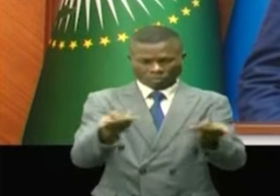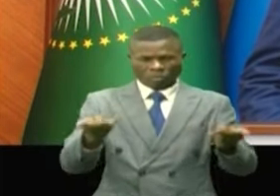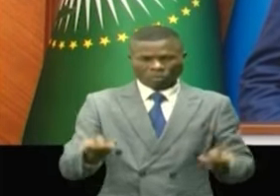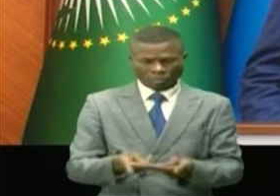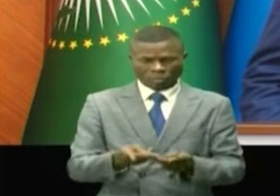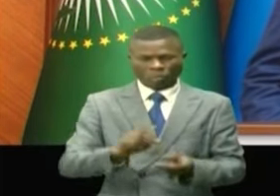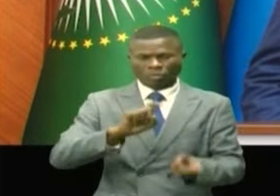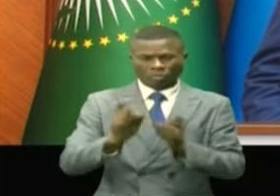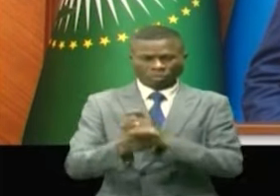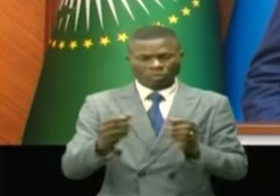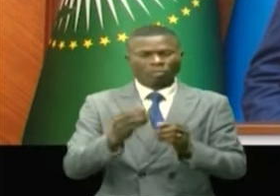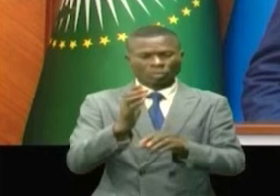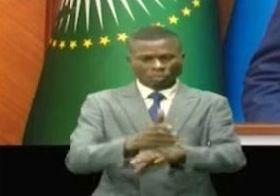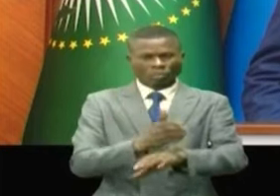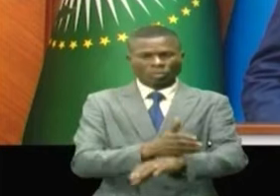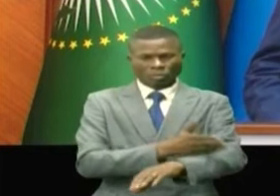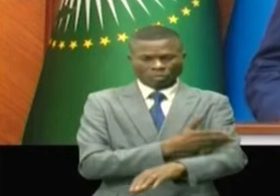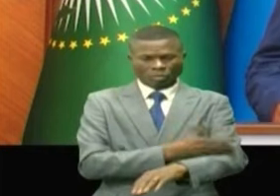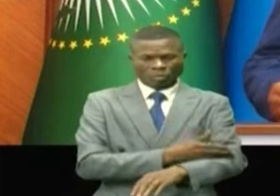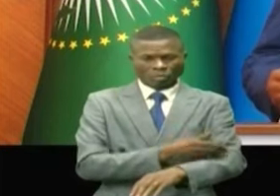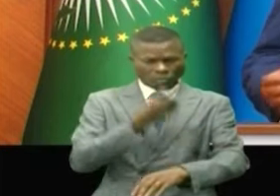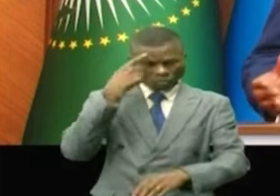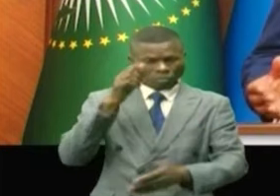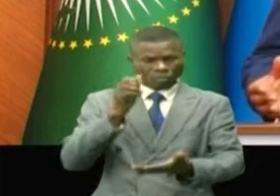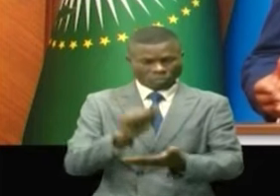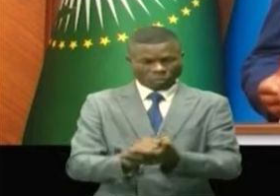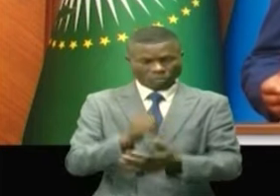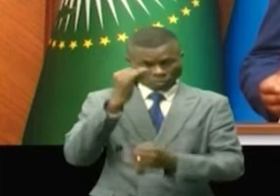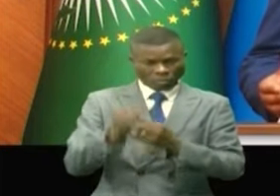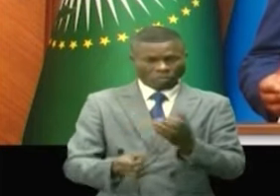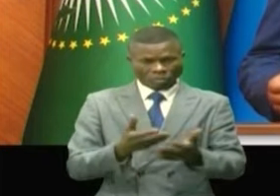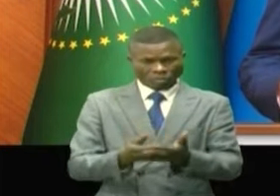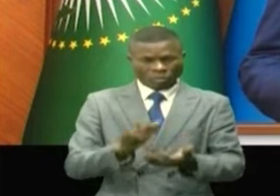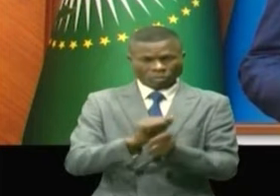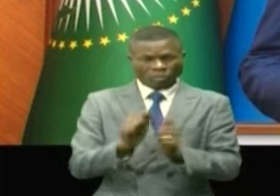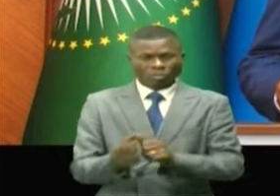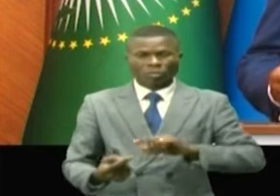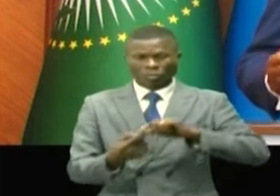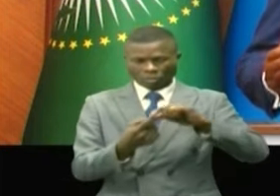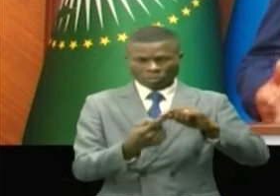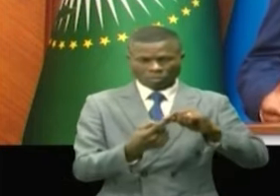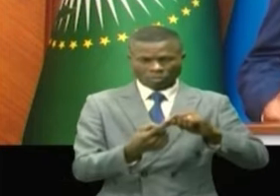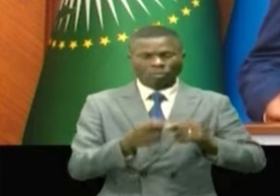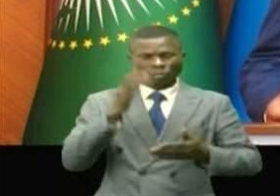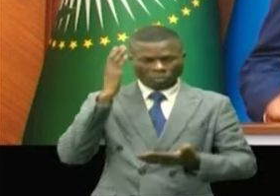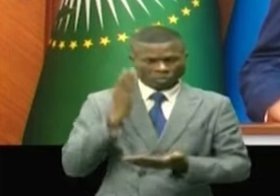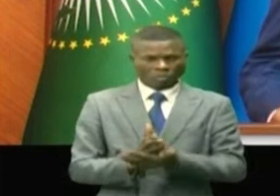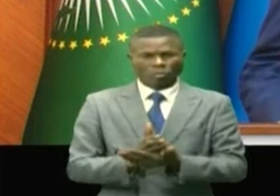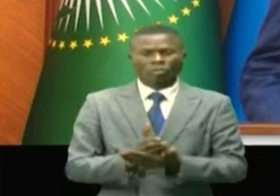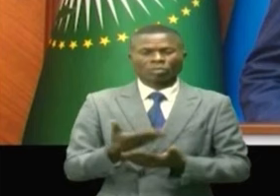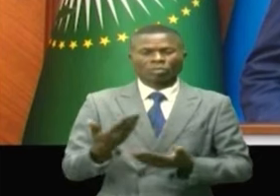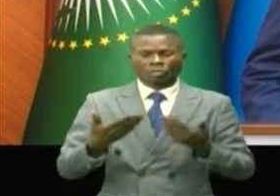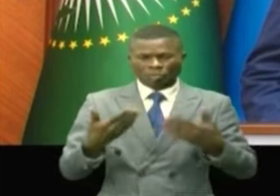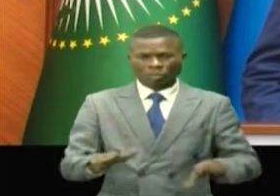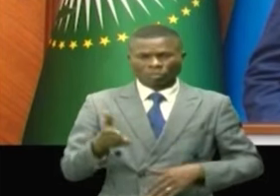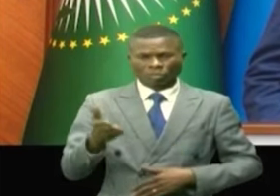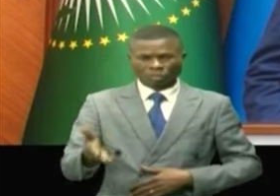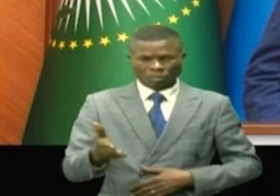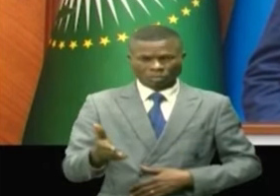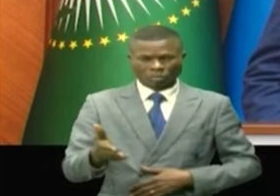transitoire graduel au terme duquel cette situation exceptionnelle devra connaître sa fin